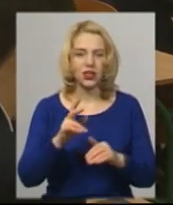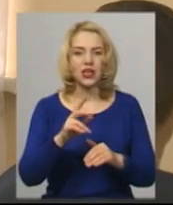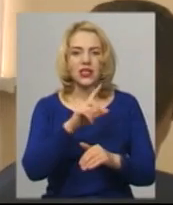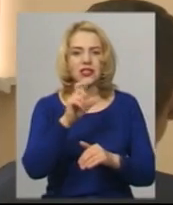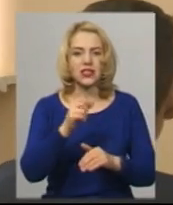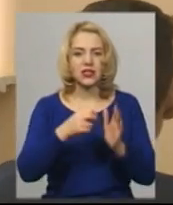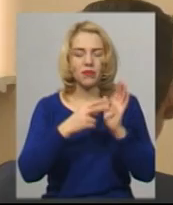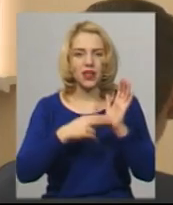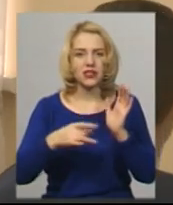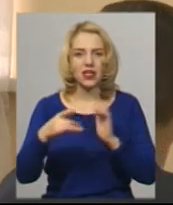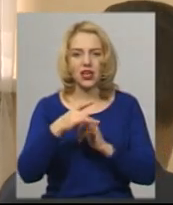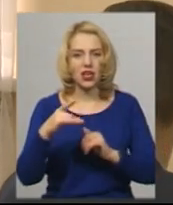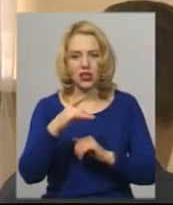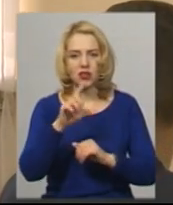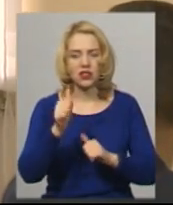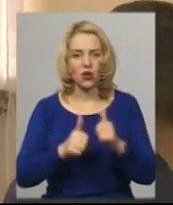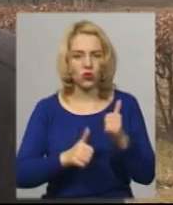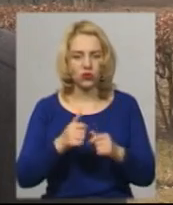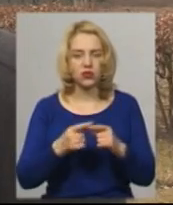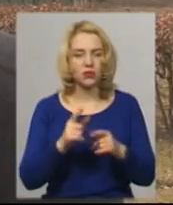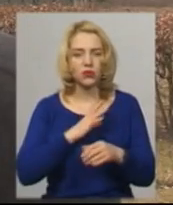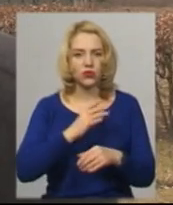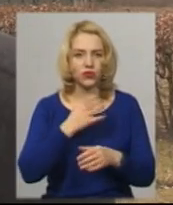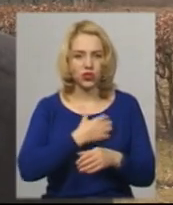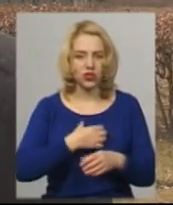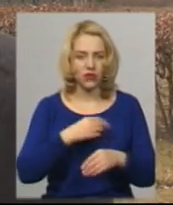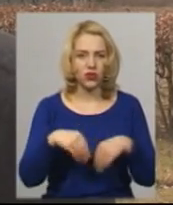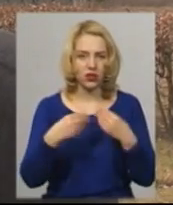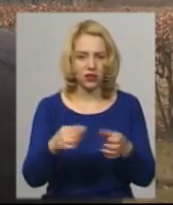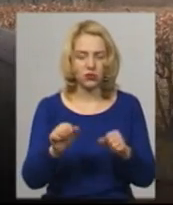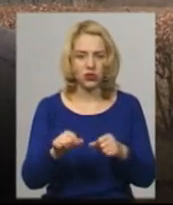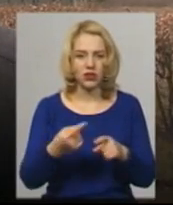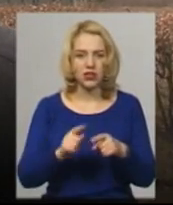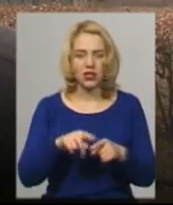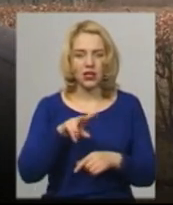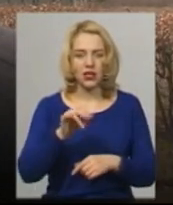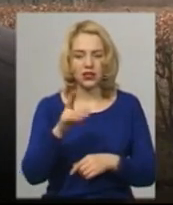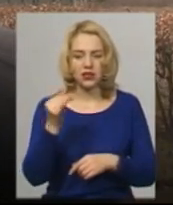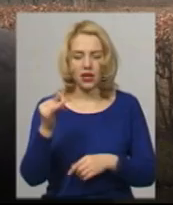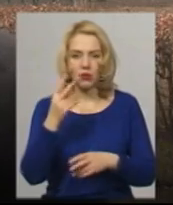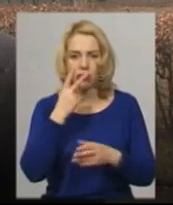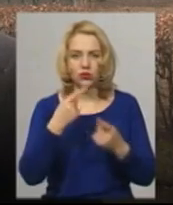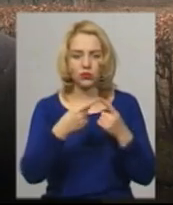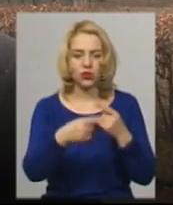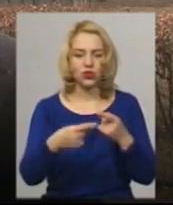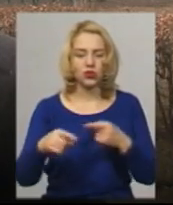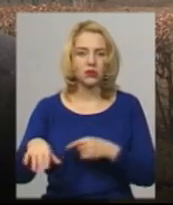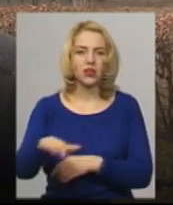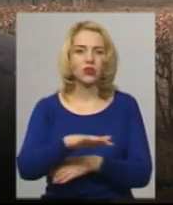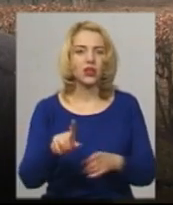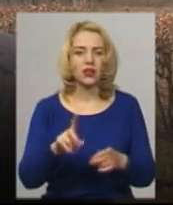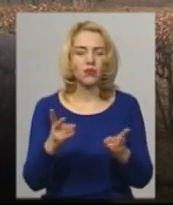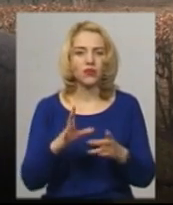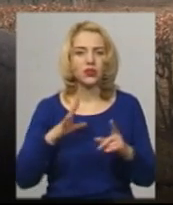умови для занять, в тому числі і фізкультурою, було на часі. На цьому ліцеї ми показуємо іншим територіям, які ми маємо